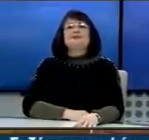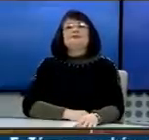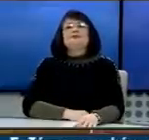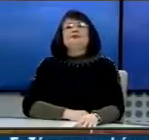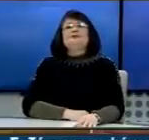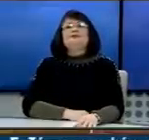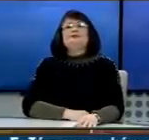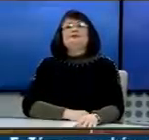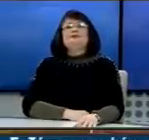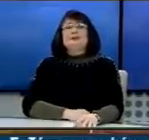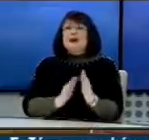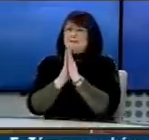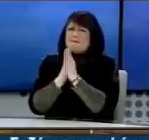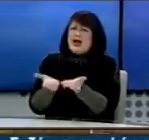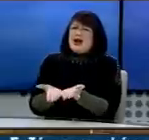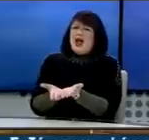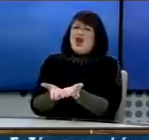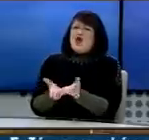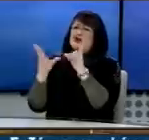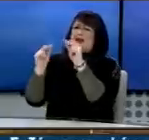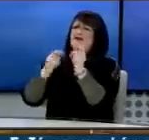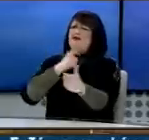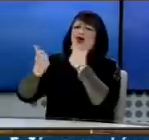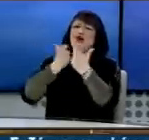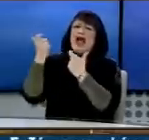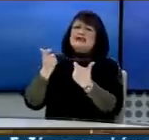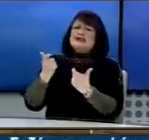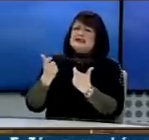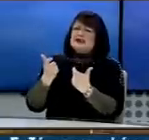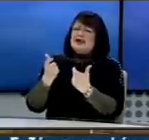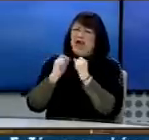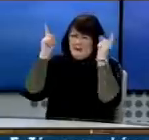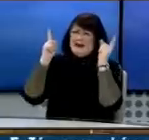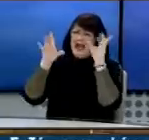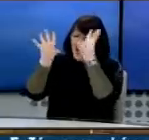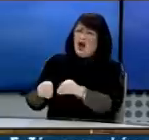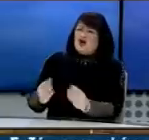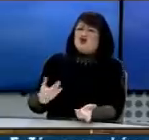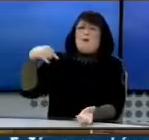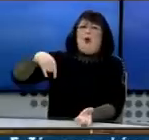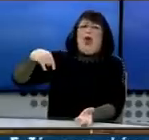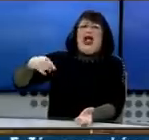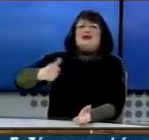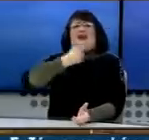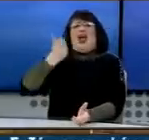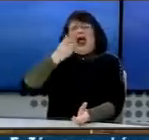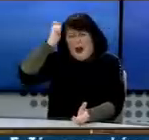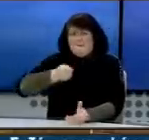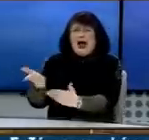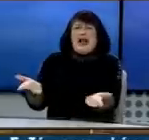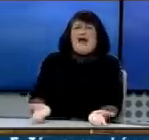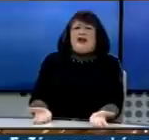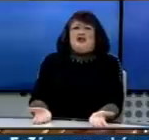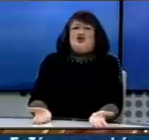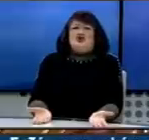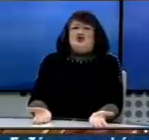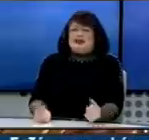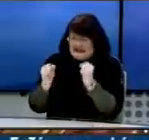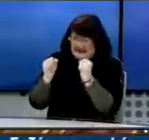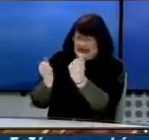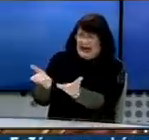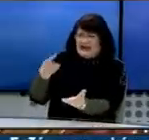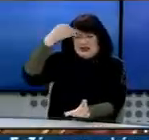Αξίζει. Παρακαλώ, κύριε Πολάκη. Συγκρατήστε. Πάψτε επιτέλους. Μονοπολείτε τον, λέει, στα παράδεκτος. Συγκρατήστε, κύριε Τσίπρα, τον